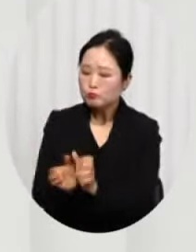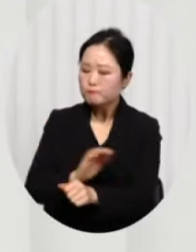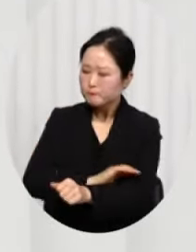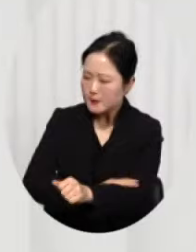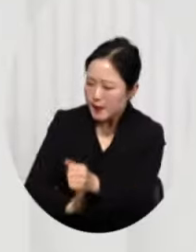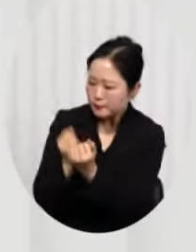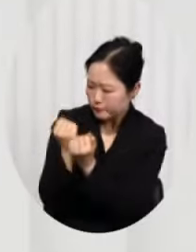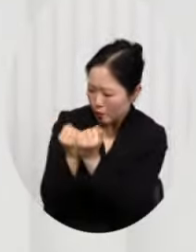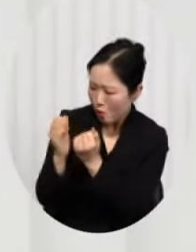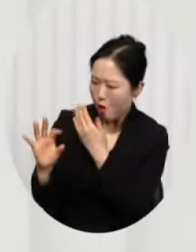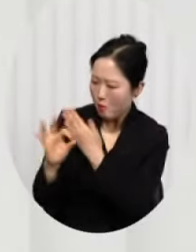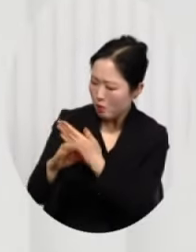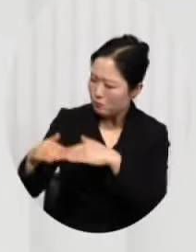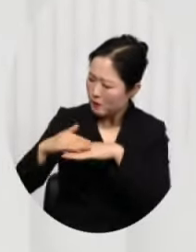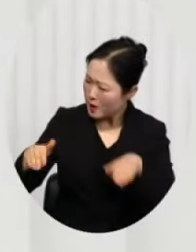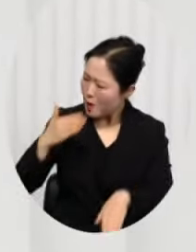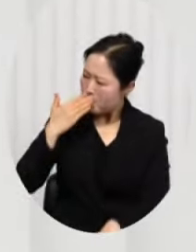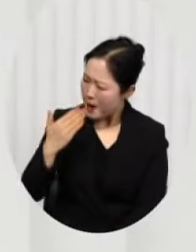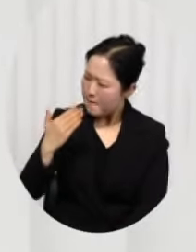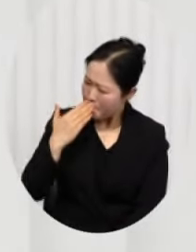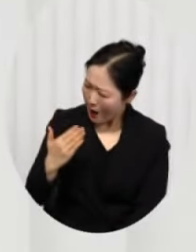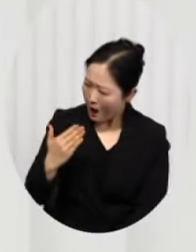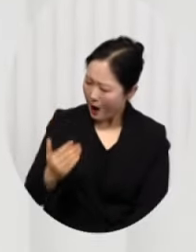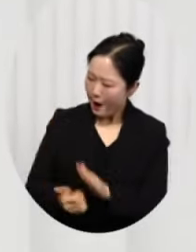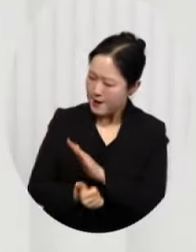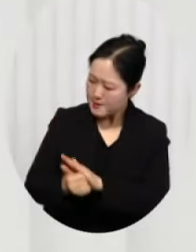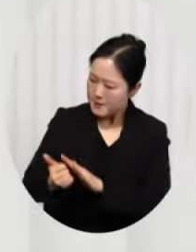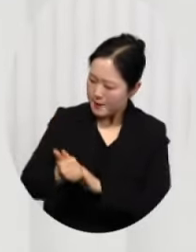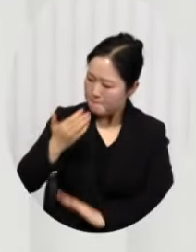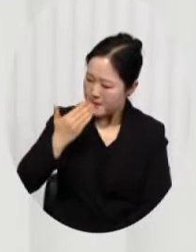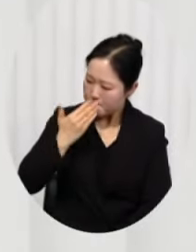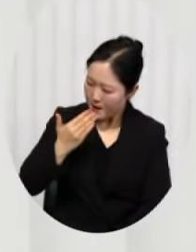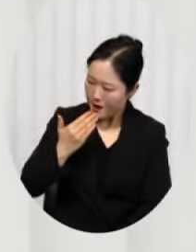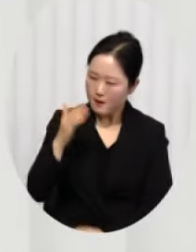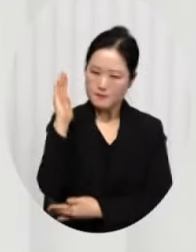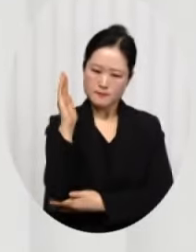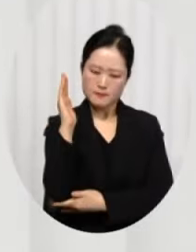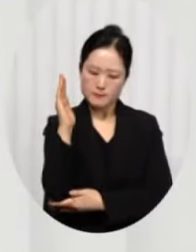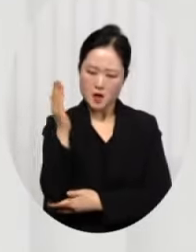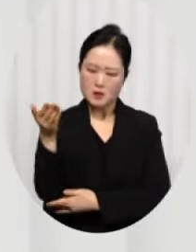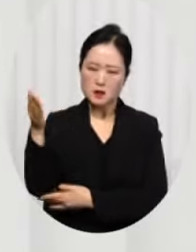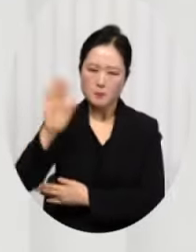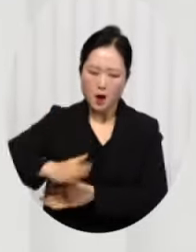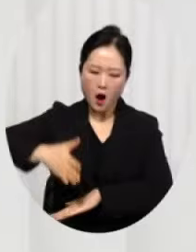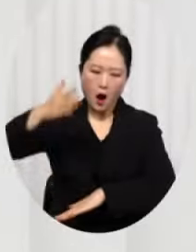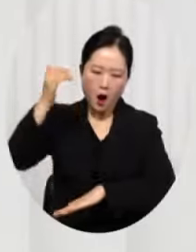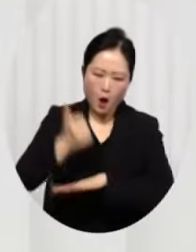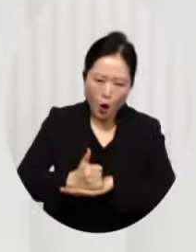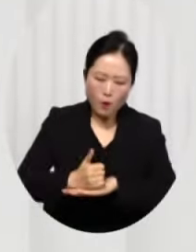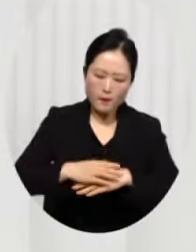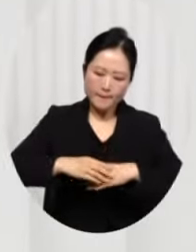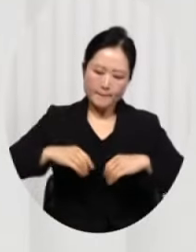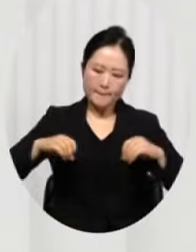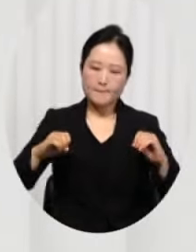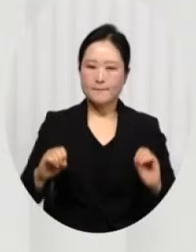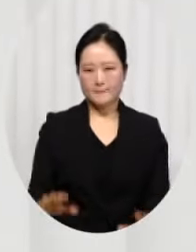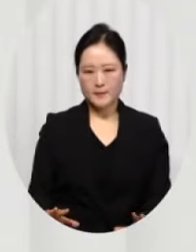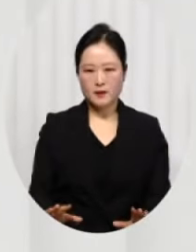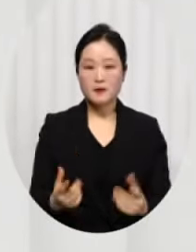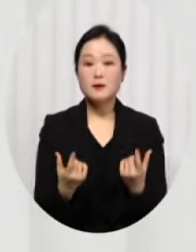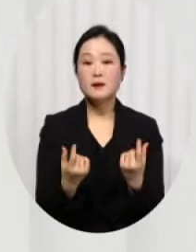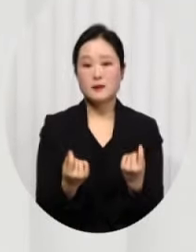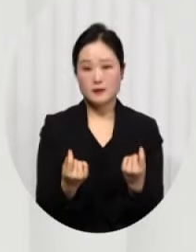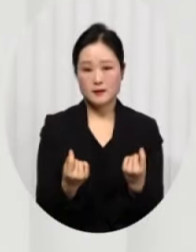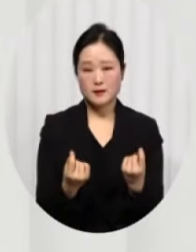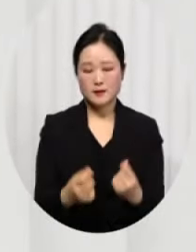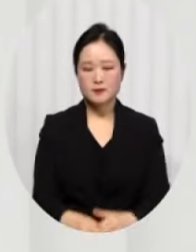아우르면 이 문제를 해결할 수 있다. 뭐 이렇게 희망적인 사고를 가지고 시작했다가 결국은 이런 구로우리, 이런 봉변을 당하 하지